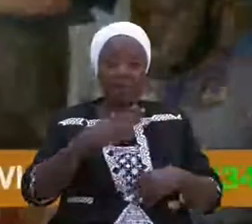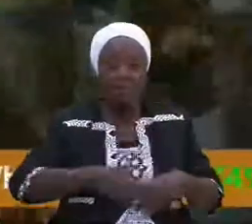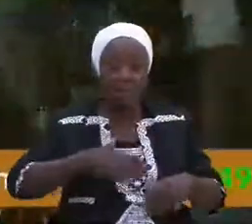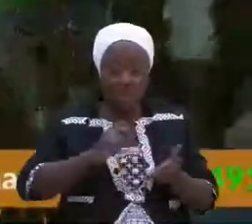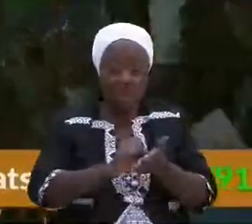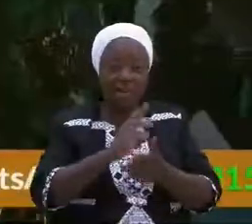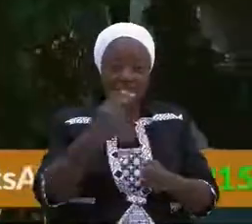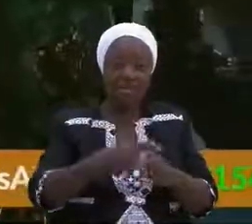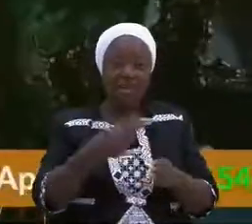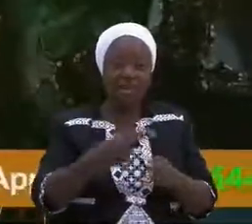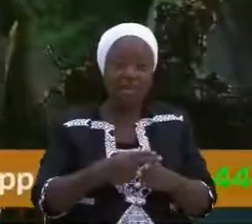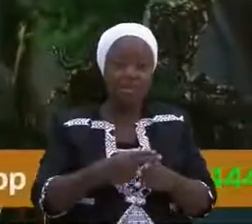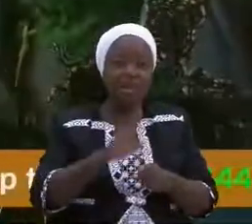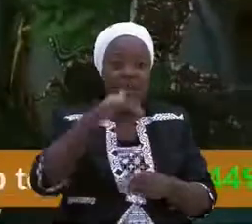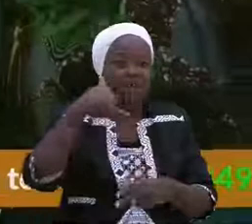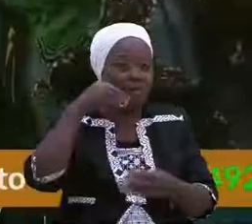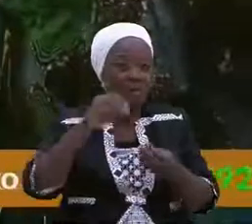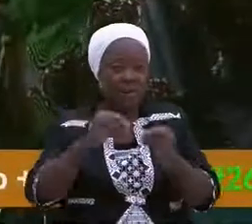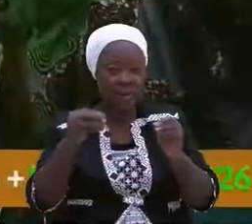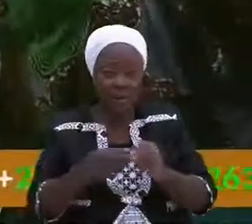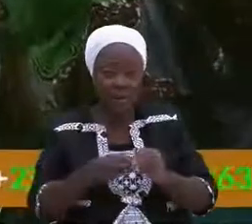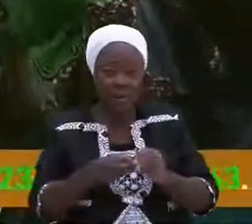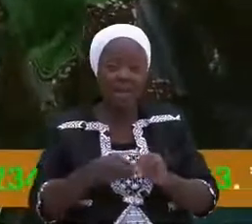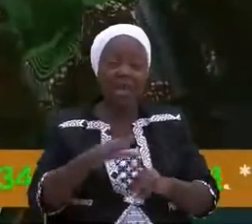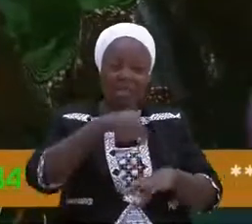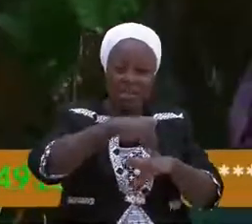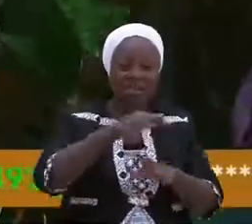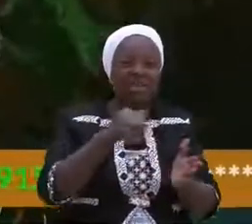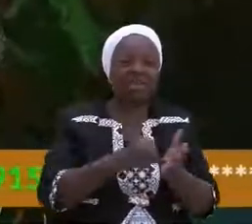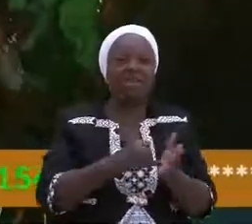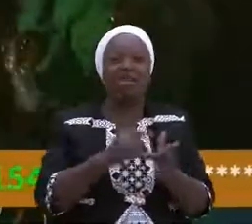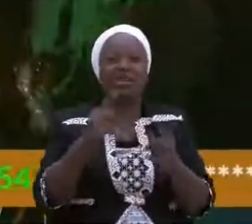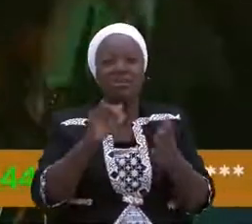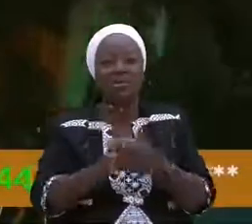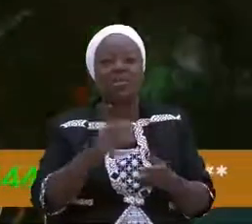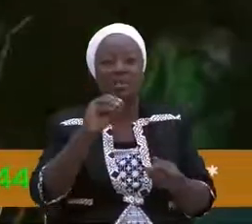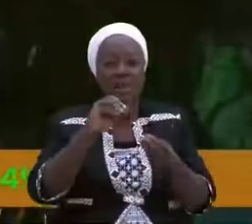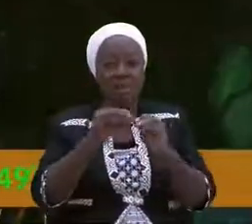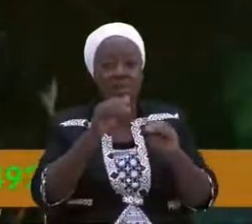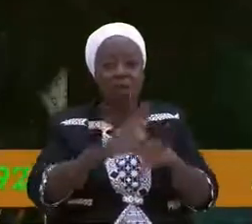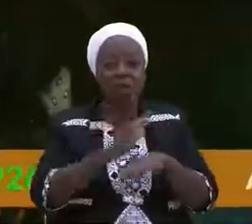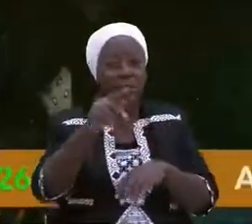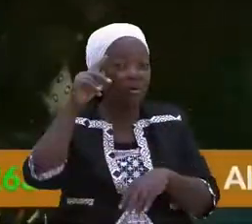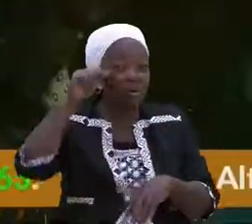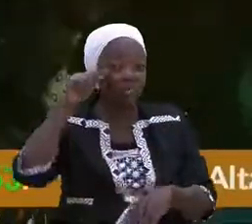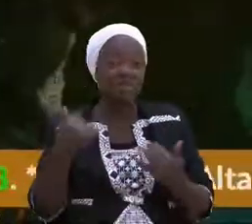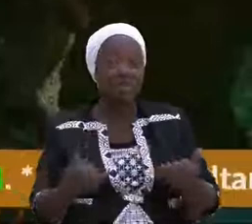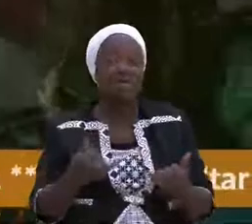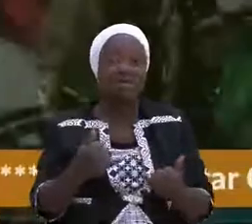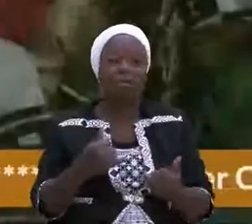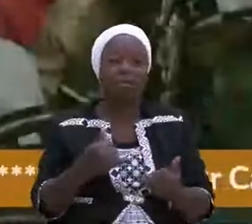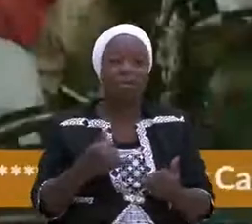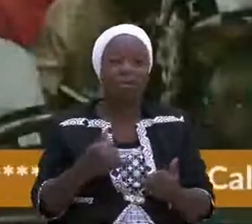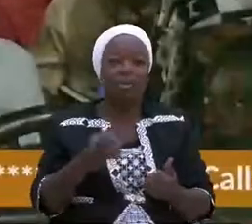Et restons tous, parce que la pluie de miracles, les signes et les prodiges, la manifestation de la puissance de